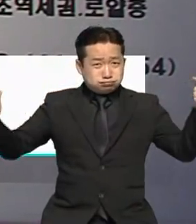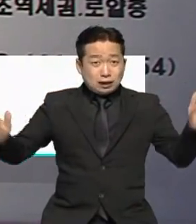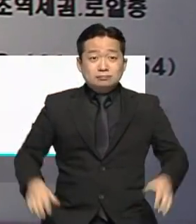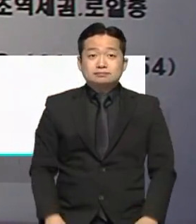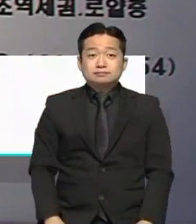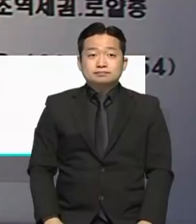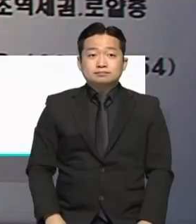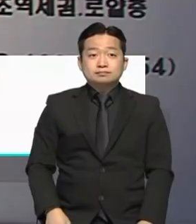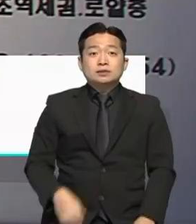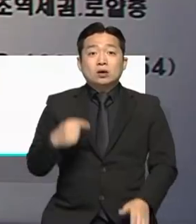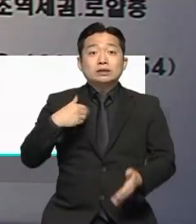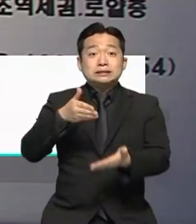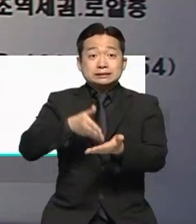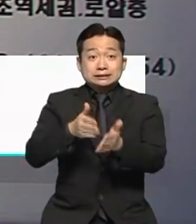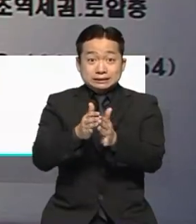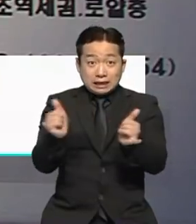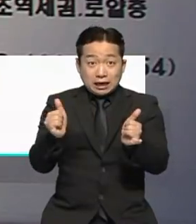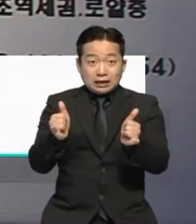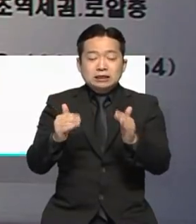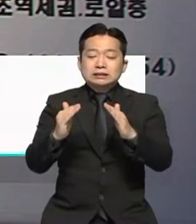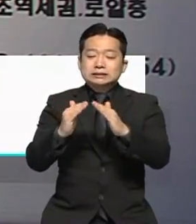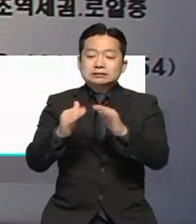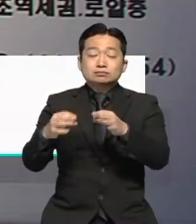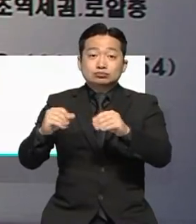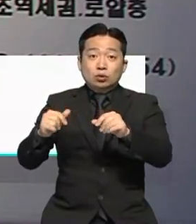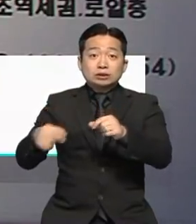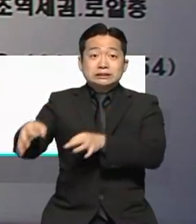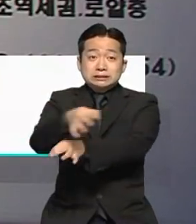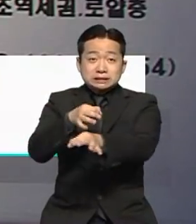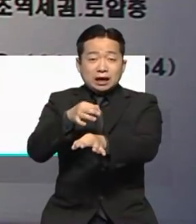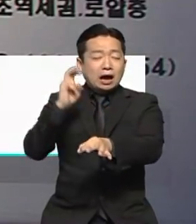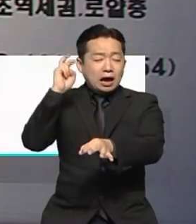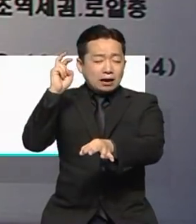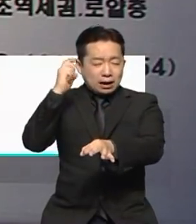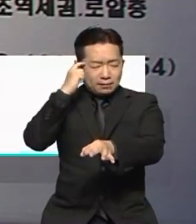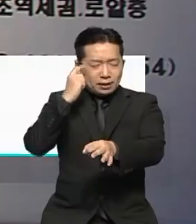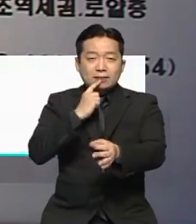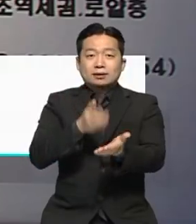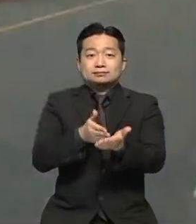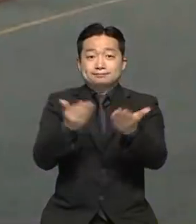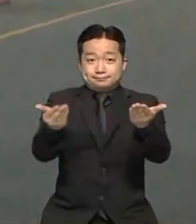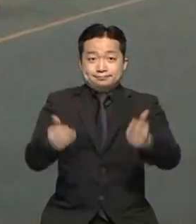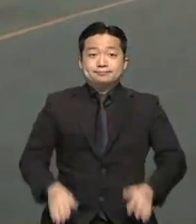다른데요. 한상우 기자가 올해 부동산 시장 전망을 취재했습니다.